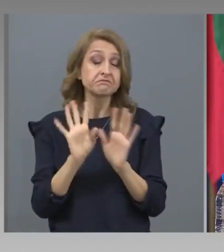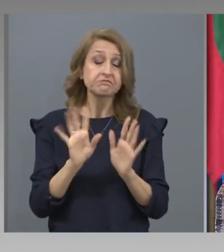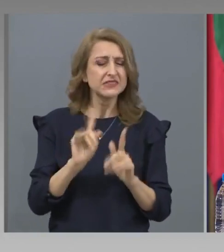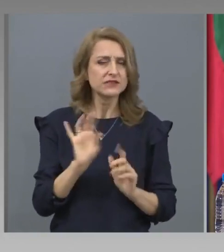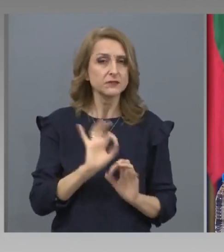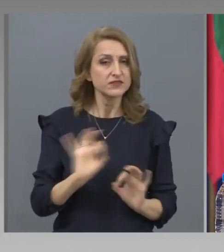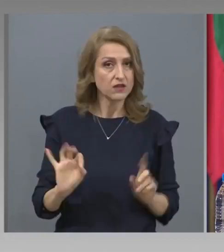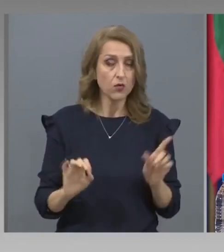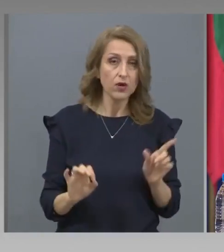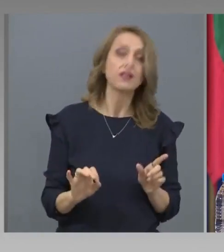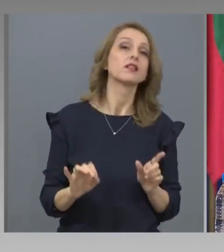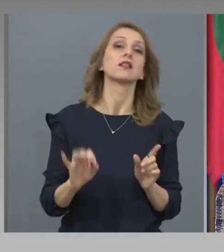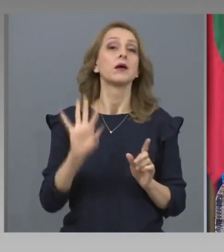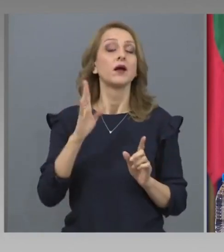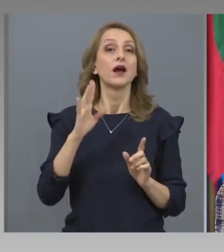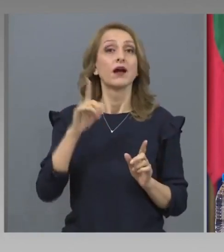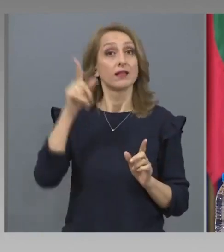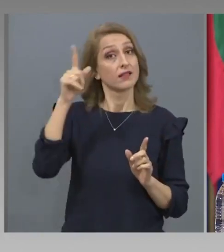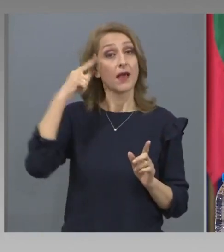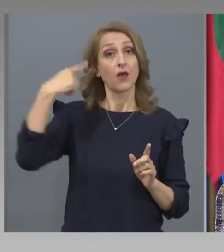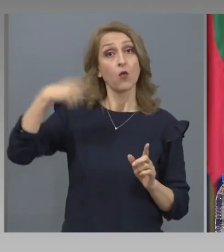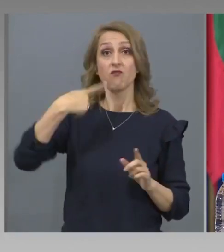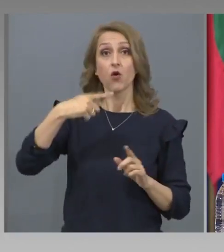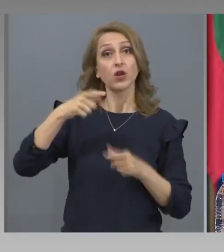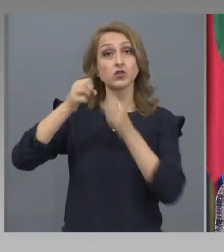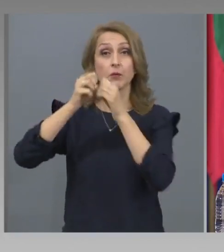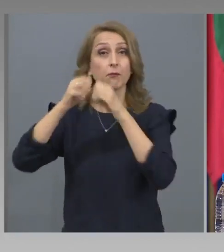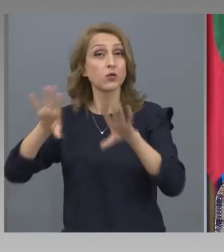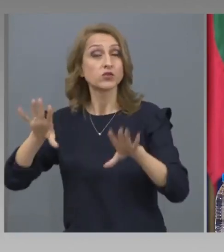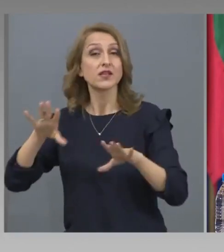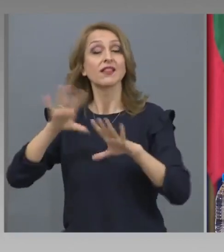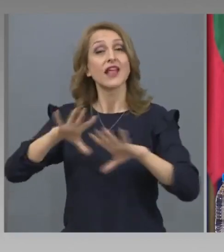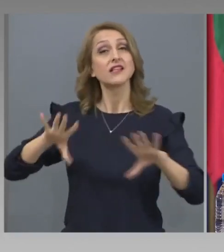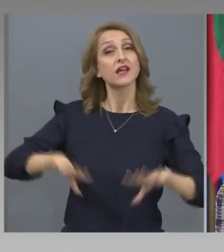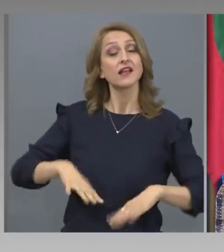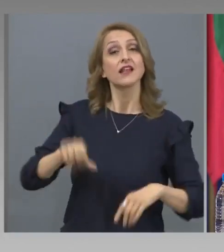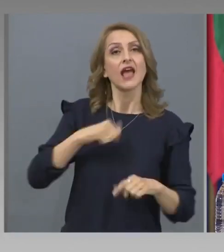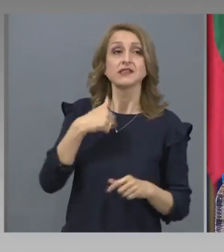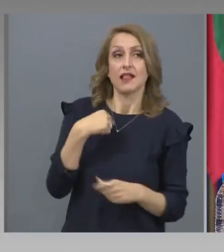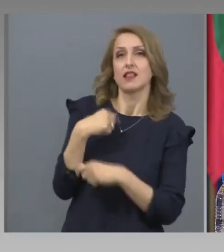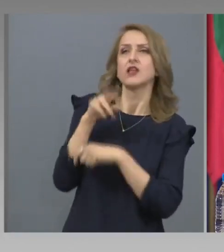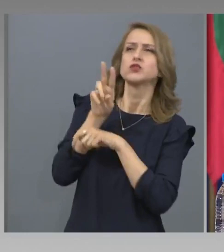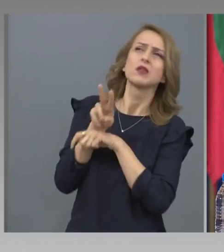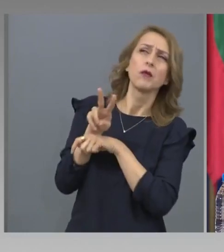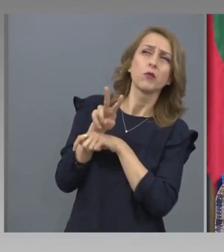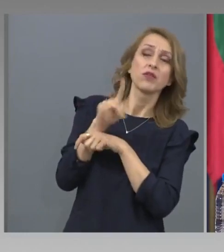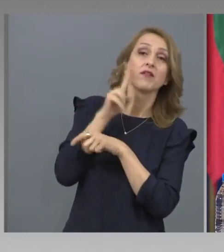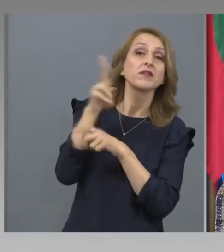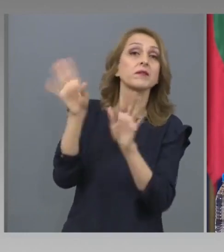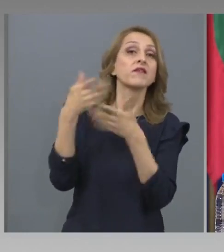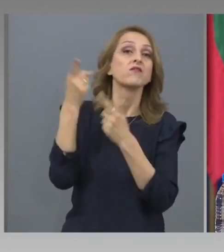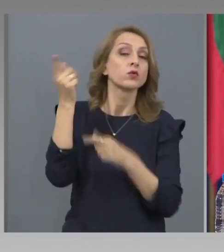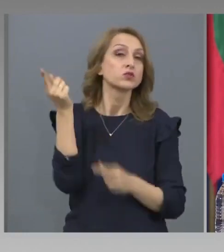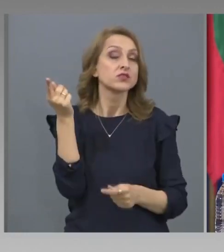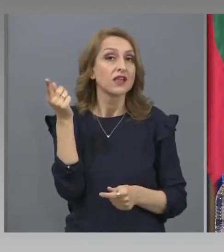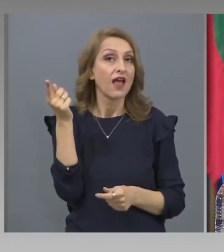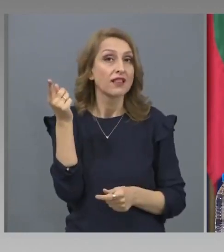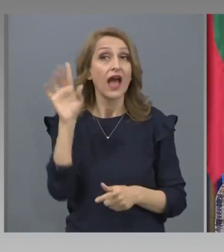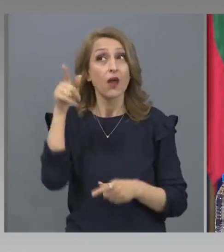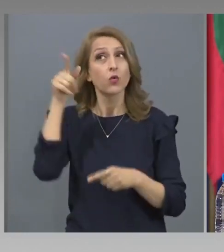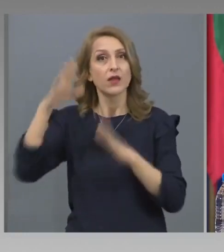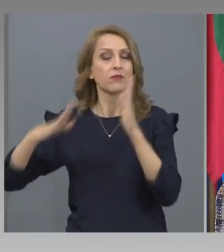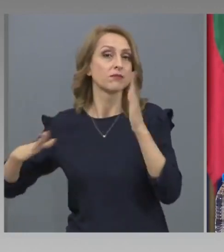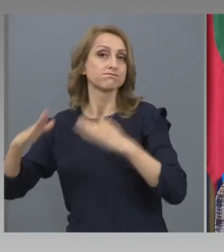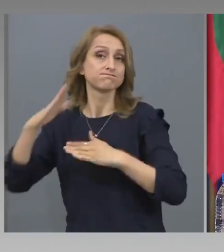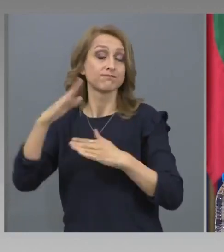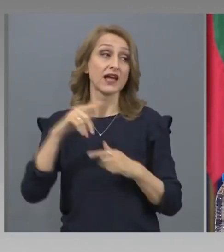извинявам се, яслите и детските градини, една седмица ще наблюдаваме дали ще има пик и какво ще се случи, защото риска